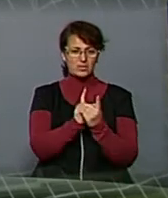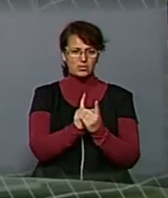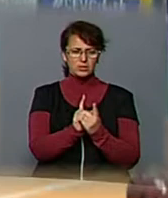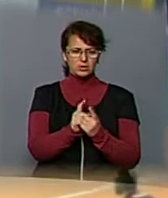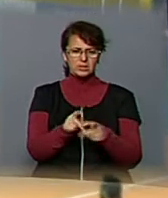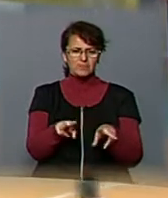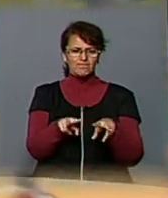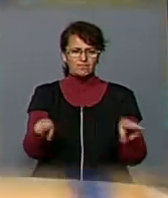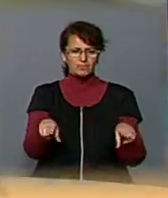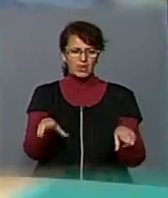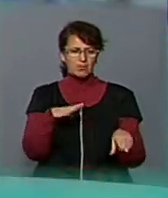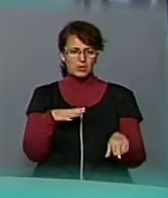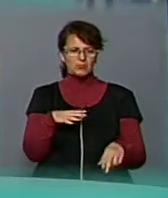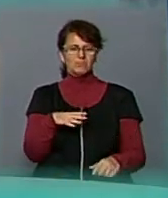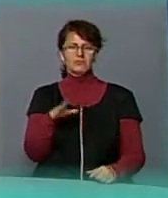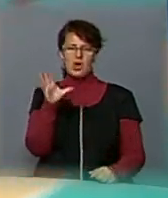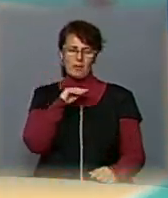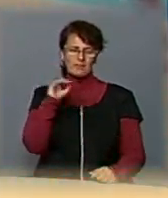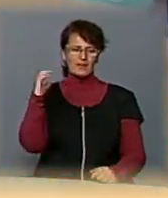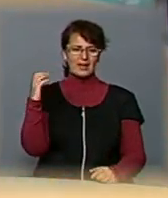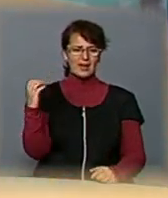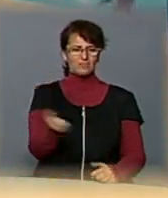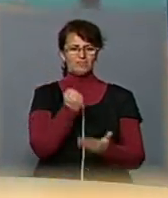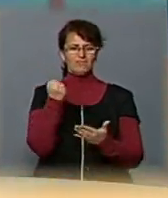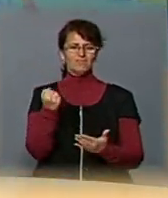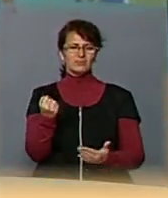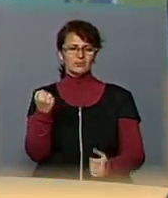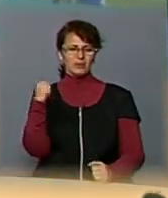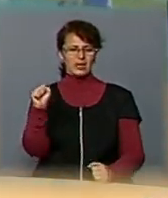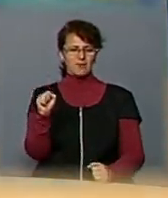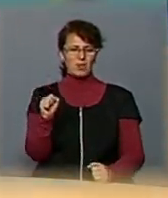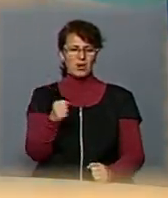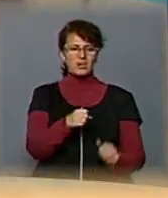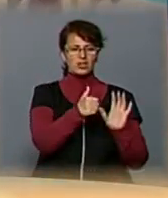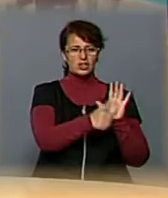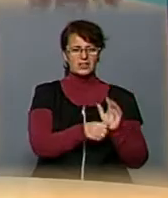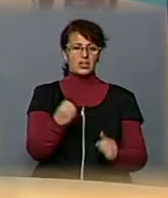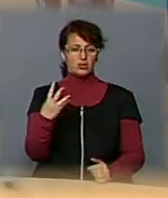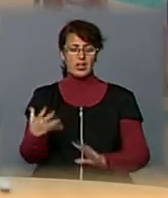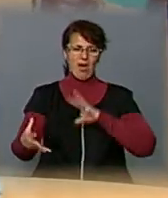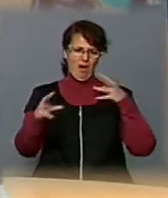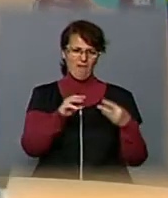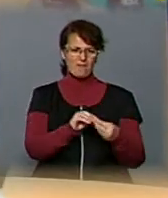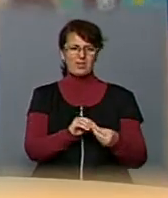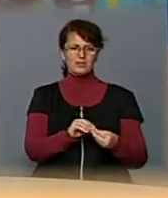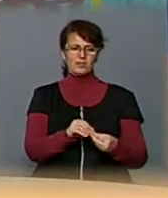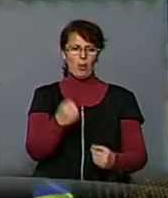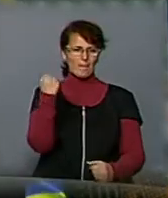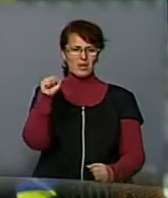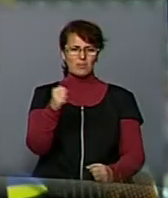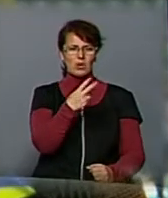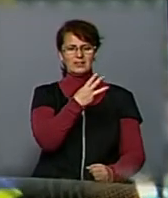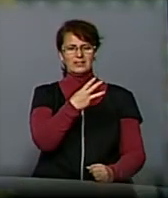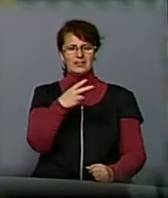очко. Каже, не зуміли вирвати перемогу у заключній чверті. 16-14, а в підсумку перемогу в матчі 3-2.